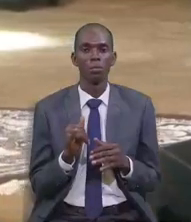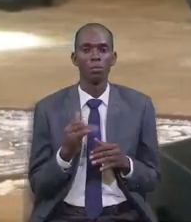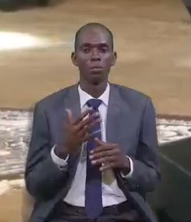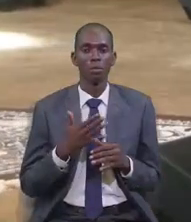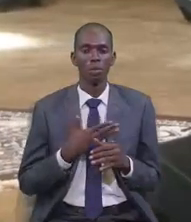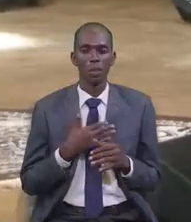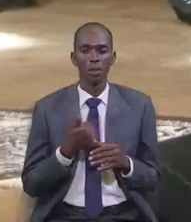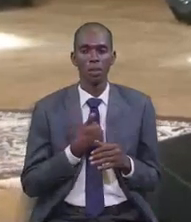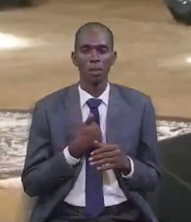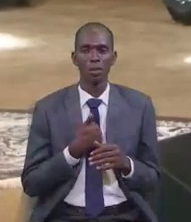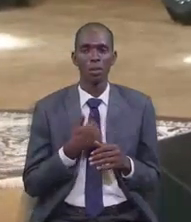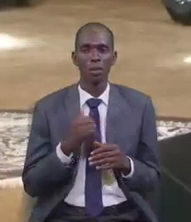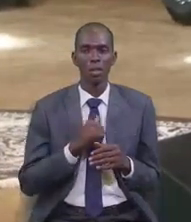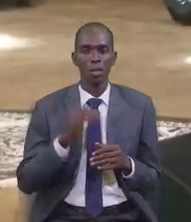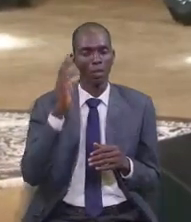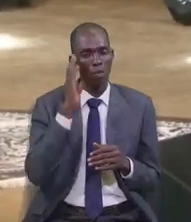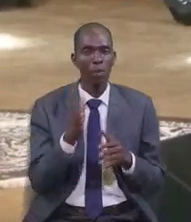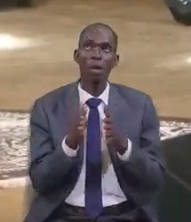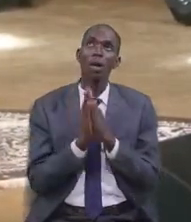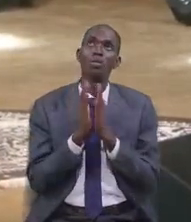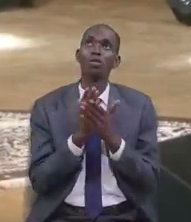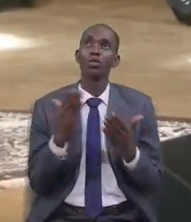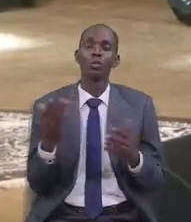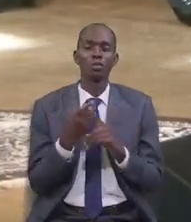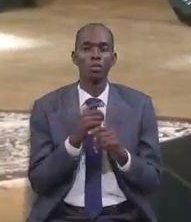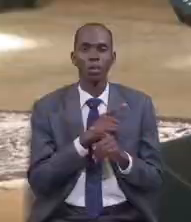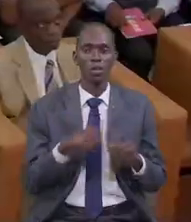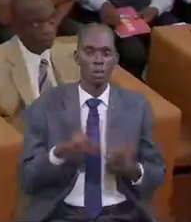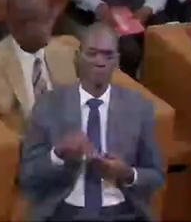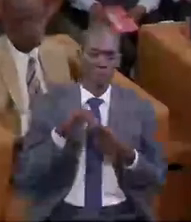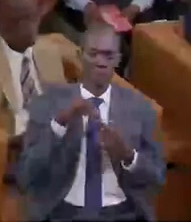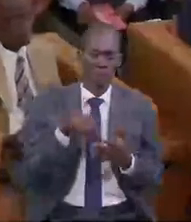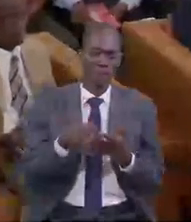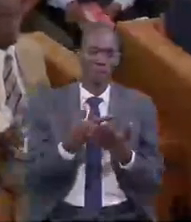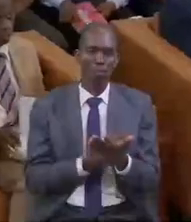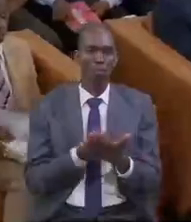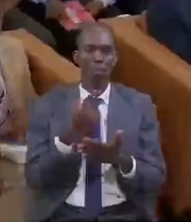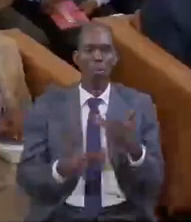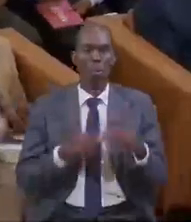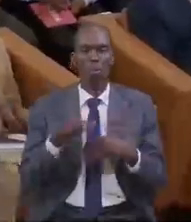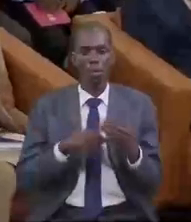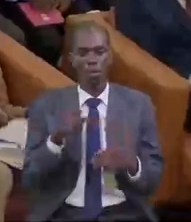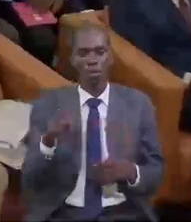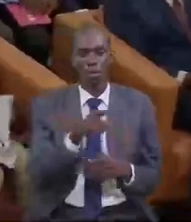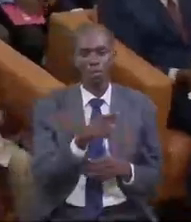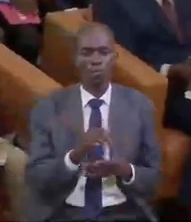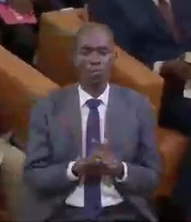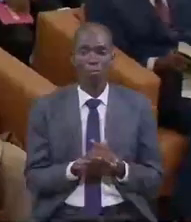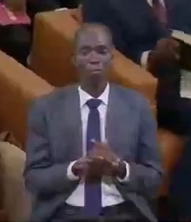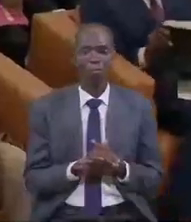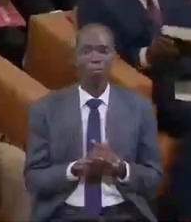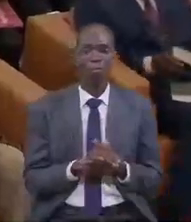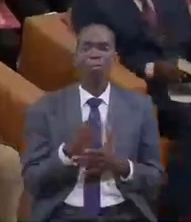j'ai quelque chose à demander de Dieu ce matin. Et toi, et vous. Je dis